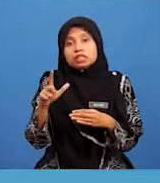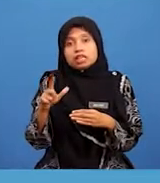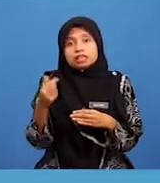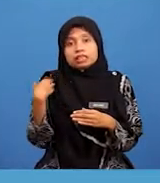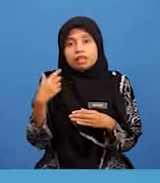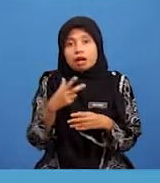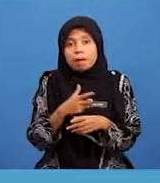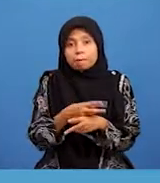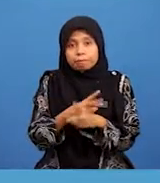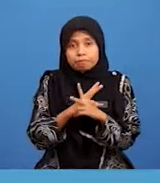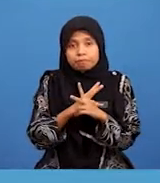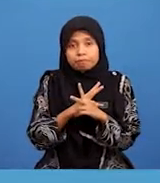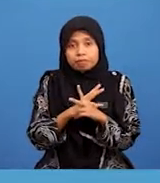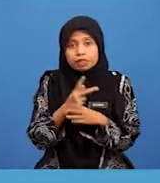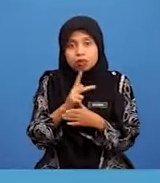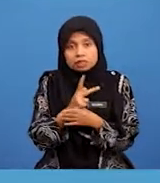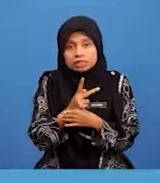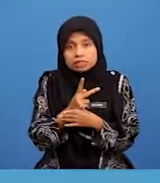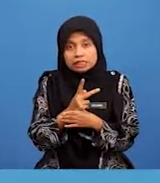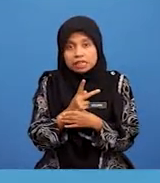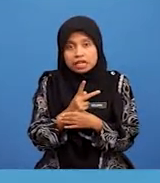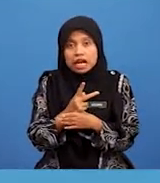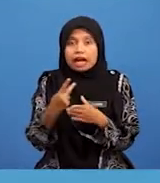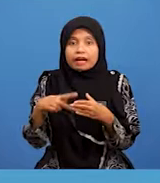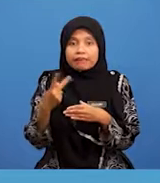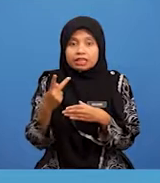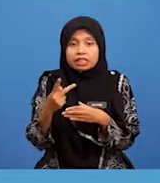pinjaman perkongsi, kredit akaun bank.